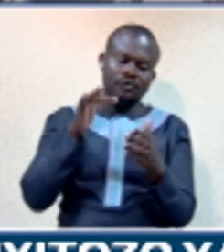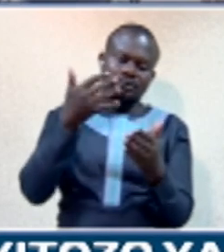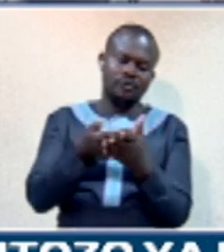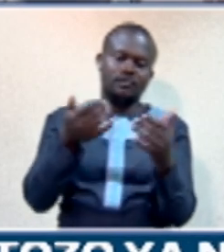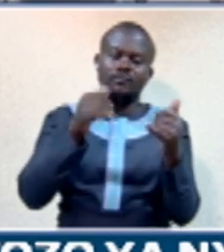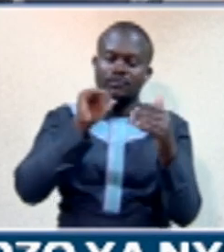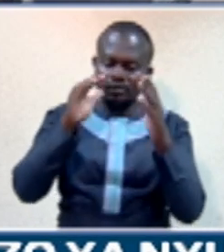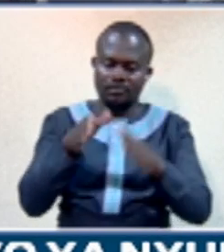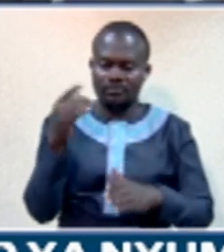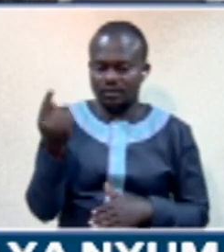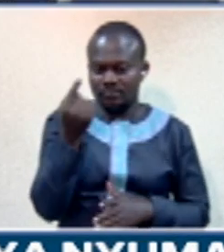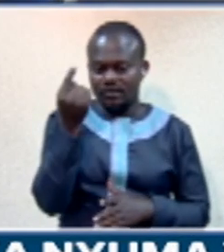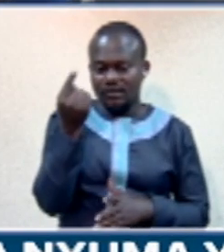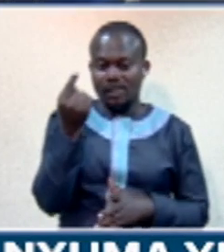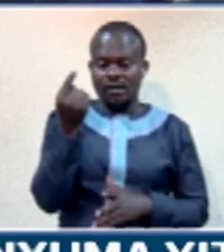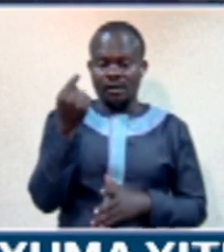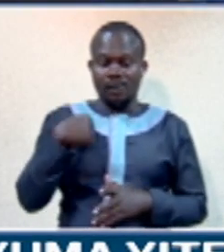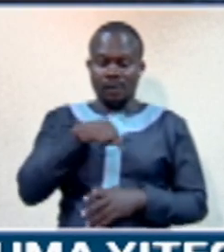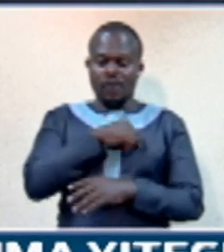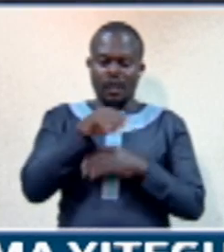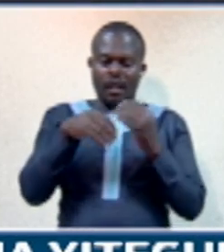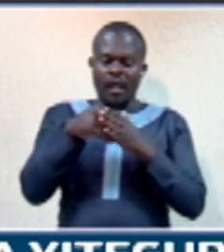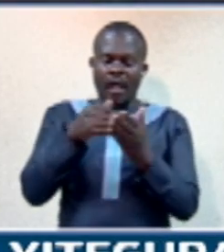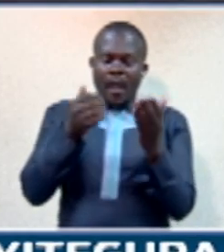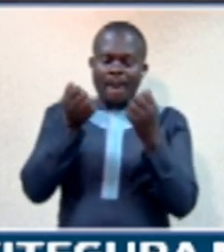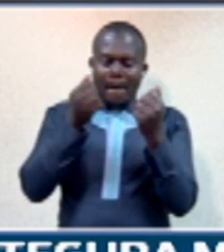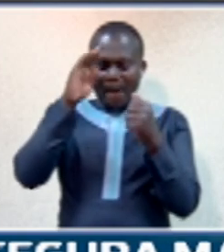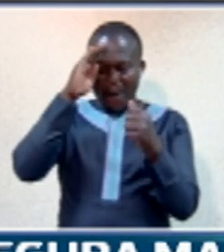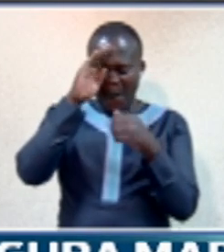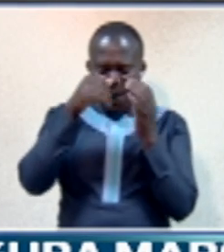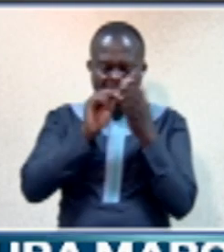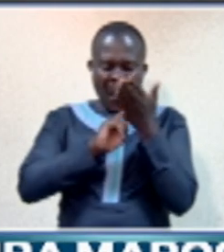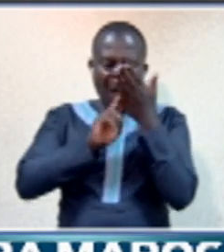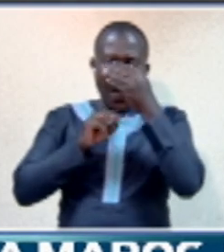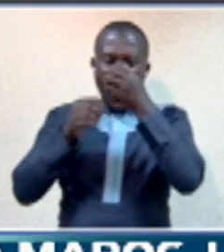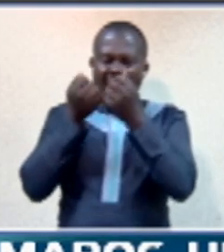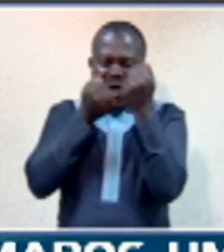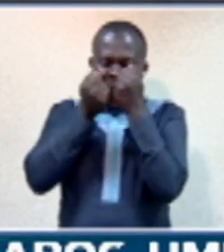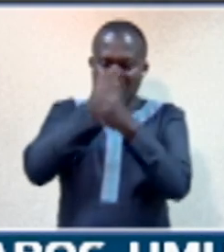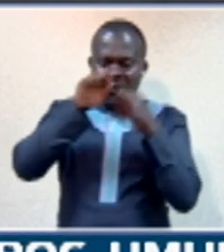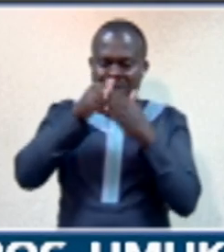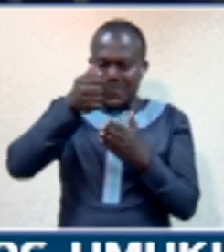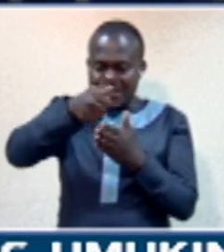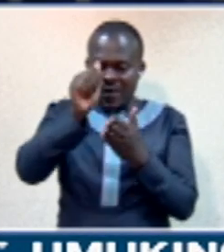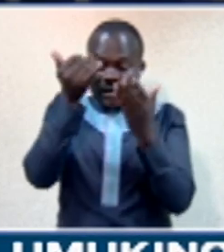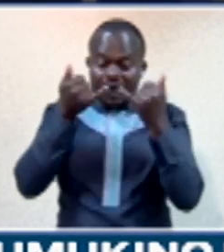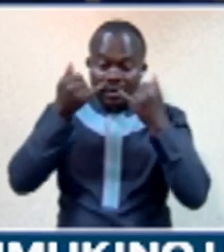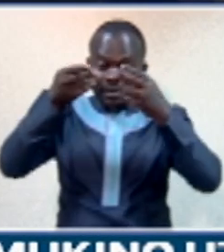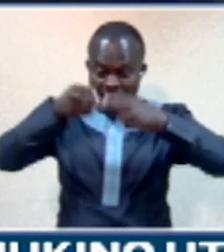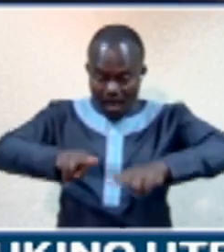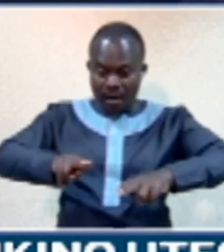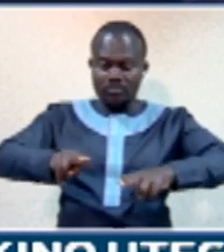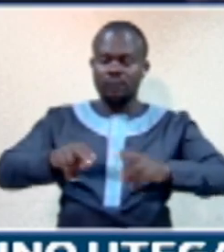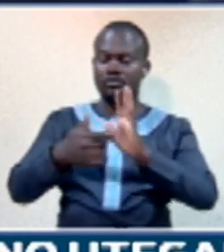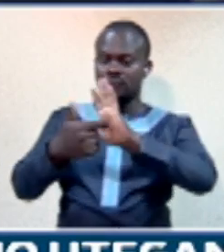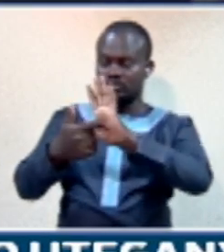ngira ngo nta muntu n'umwe wa polisi turumva yabujije kujyana umurwayi kwa muganga akoresheje imodoka ye. Wenda aho byabaye